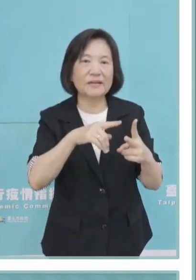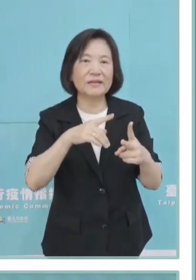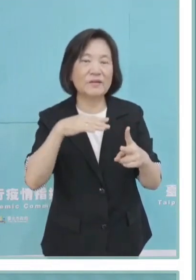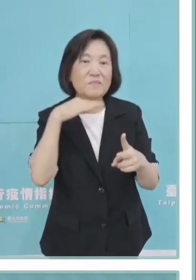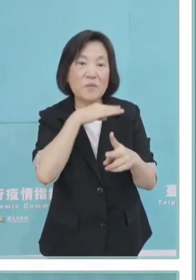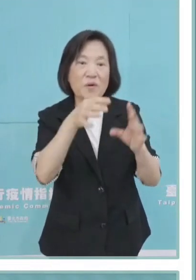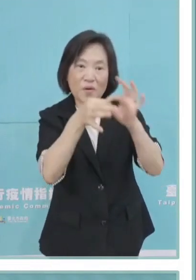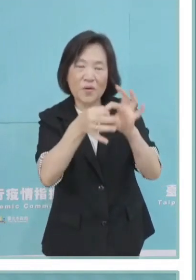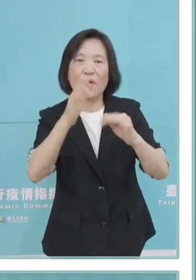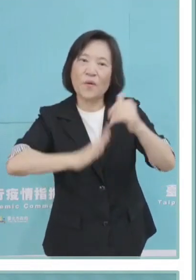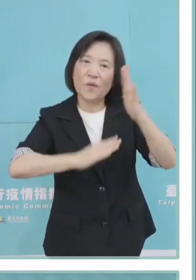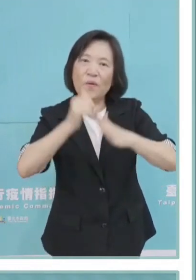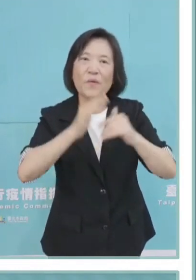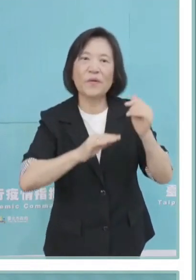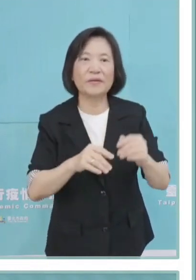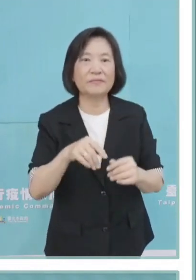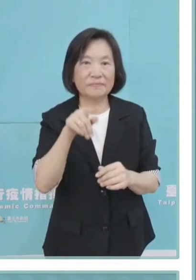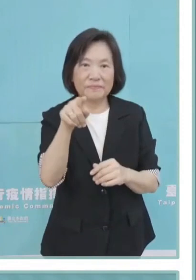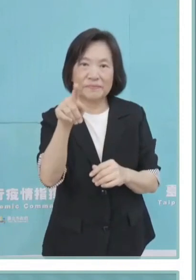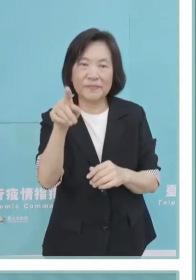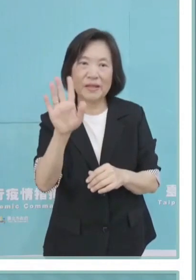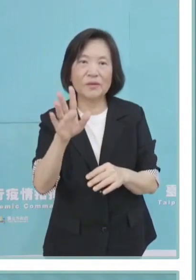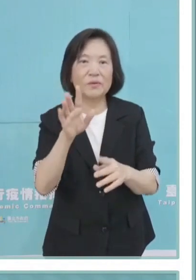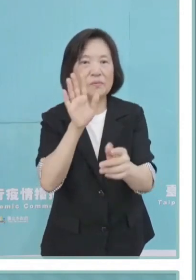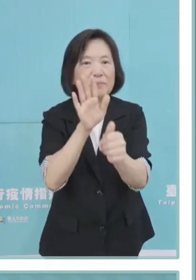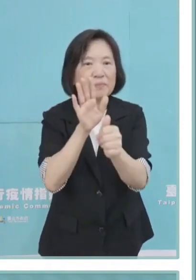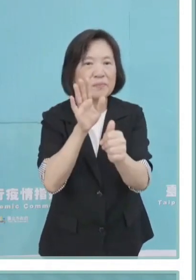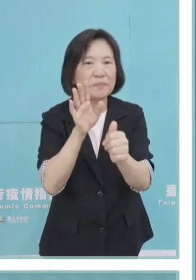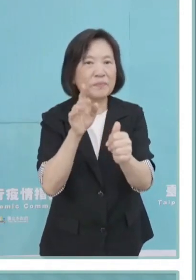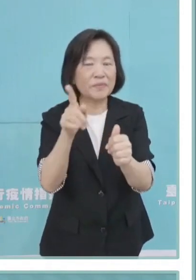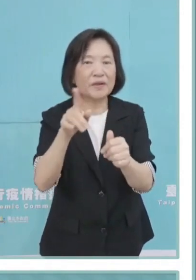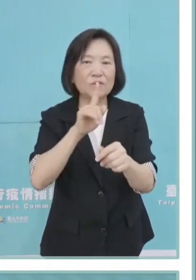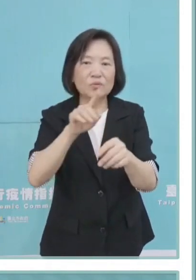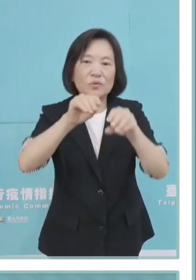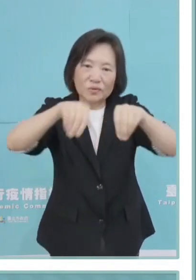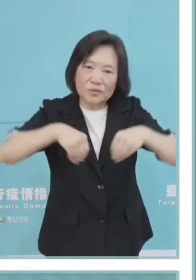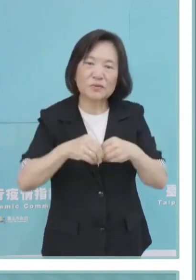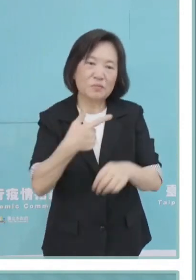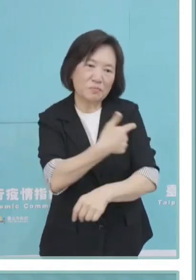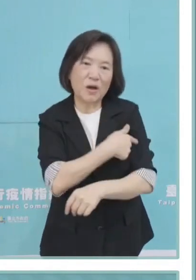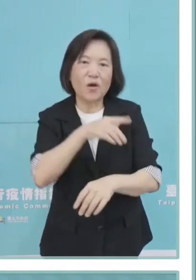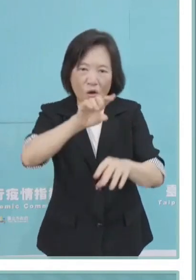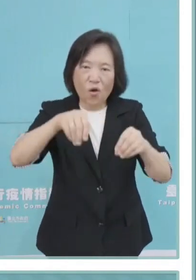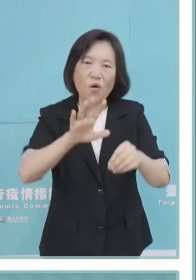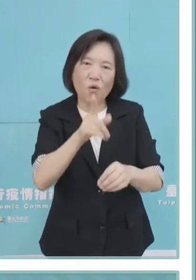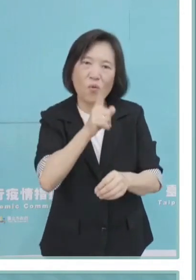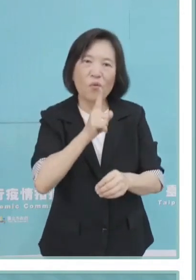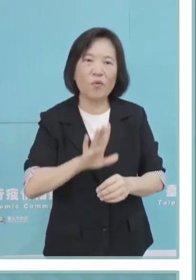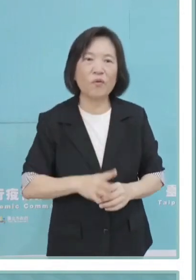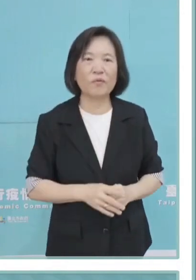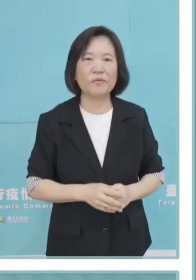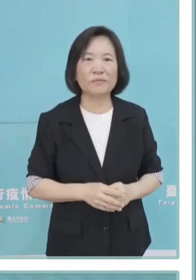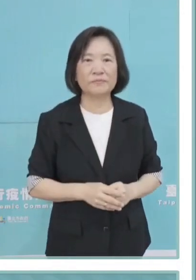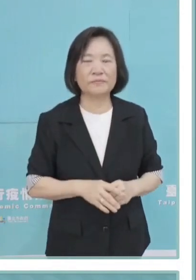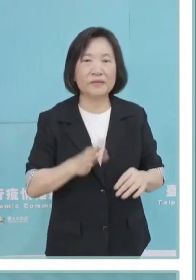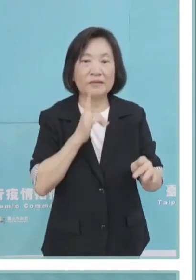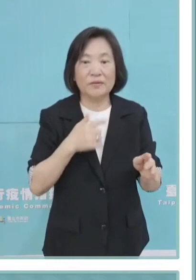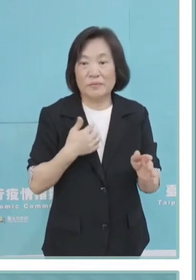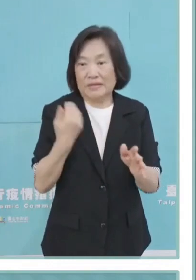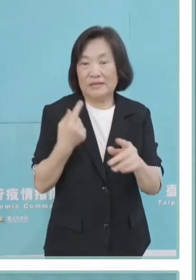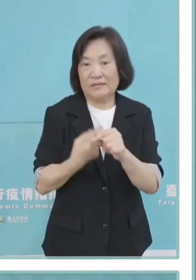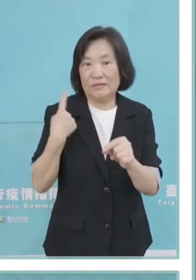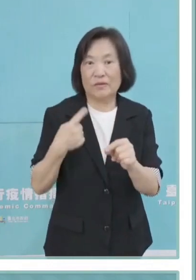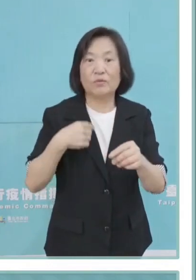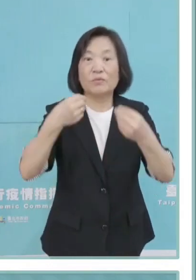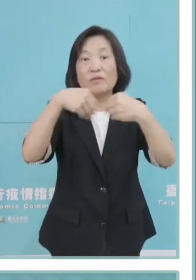互相帮忙哦，当时所以他应该他有去帮忙讲说送我们一些疫苗，不过事实上我们在之前你去年